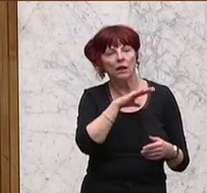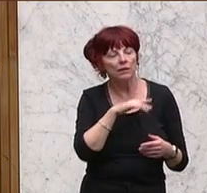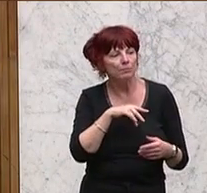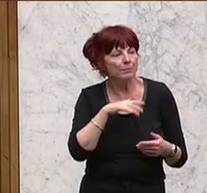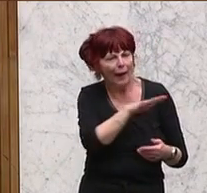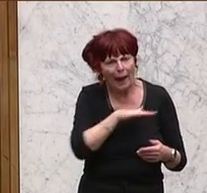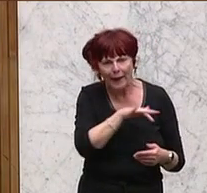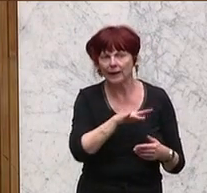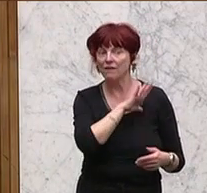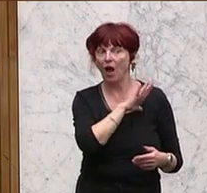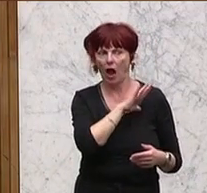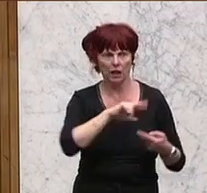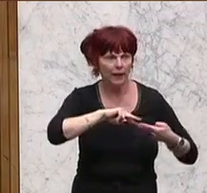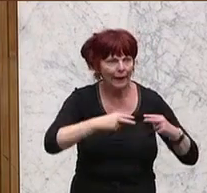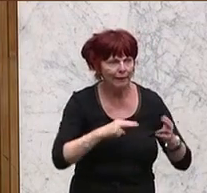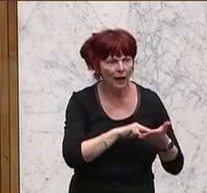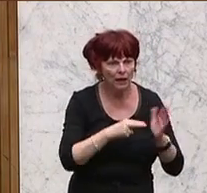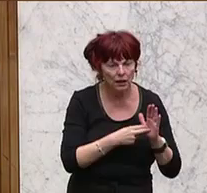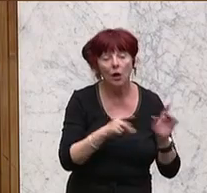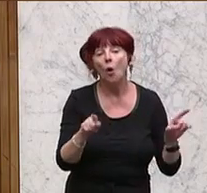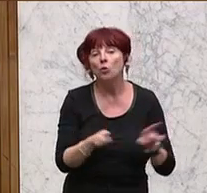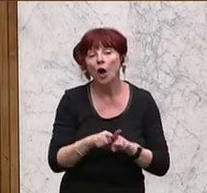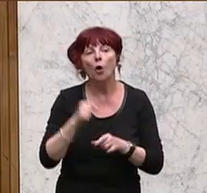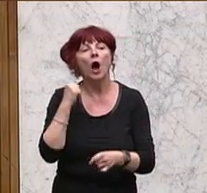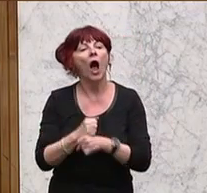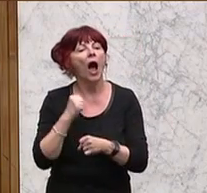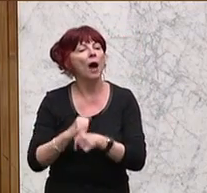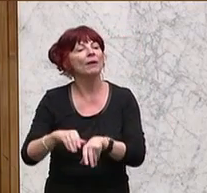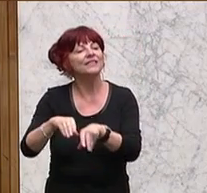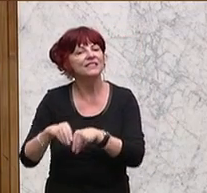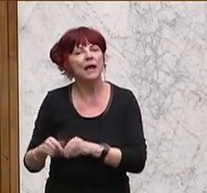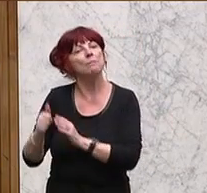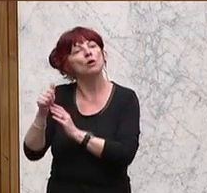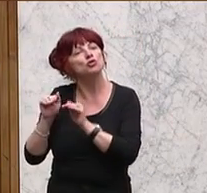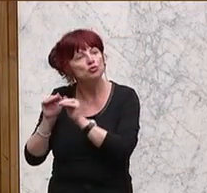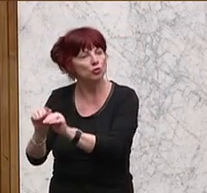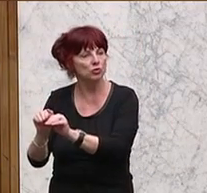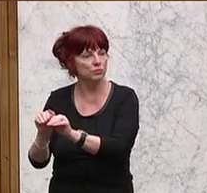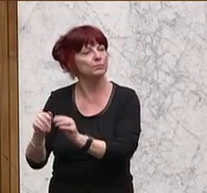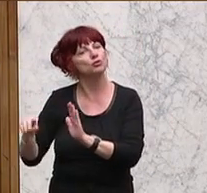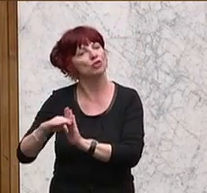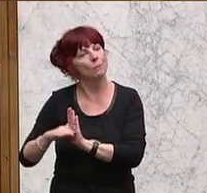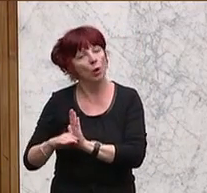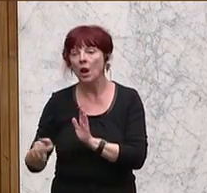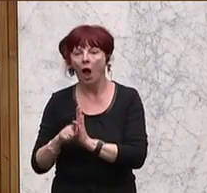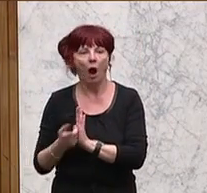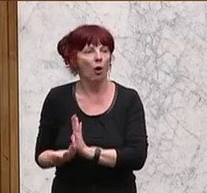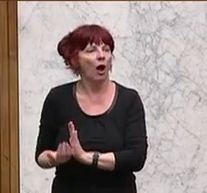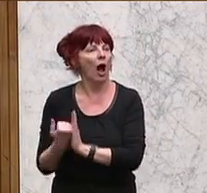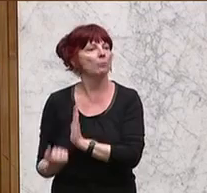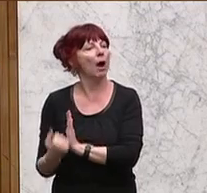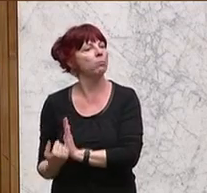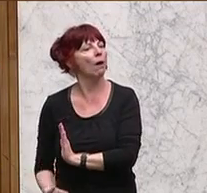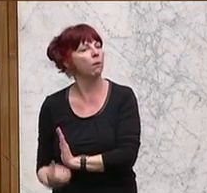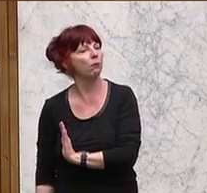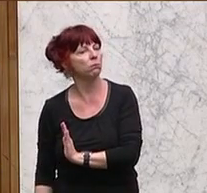der Arbeitnehmerschutzbestimmung. Und eines haben alle diese Themen gemeinsam. Und zwar geht